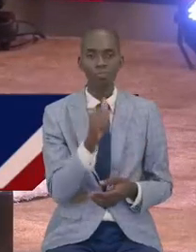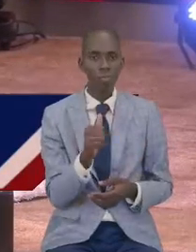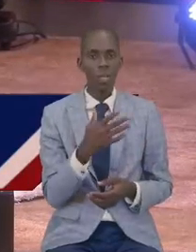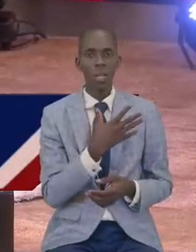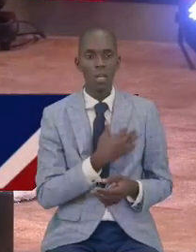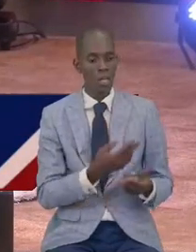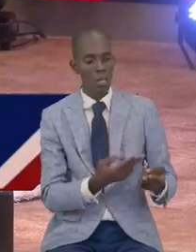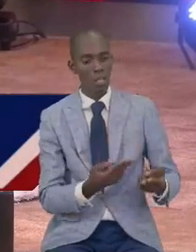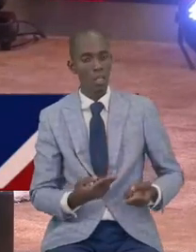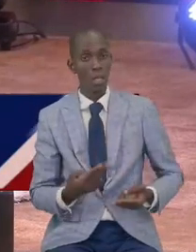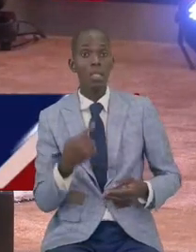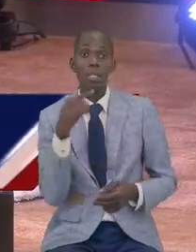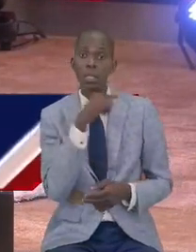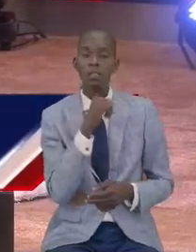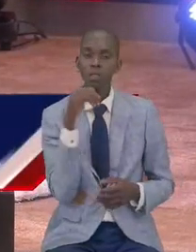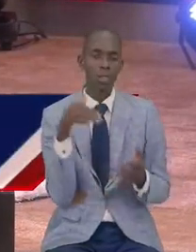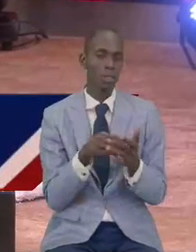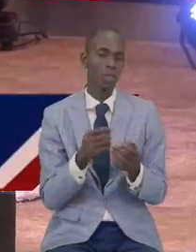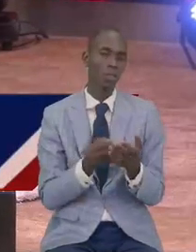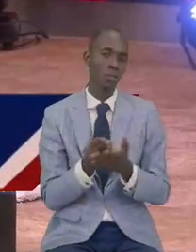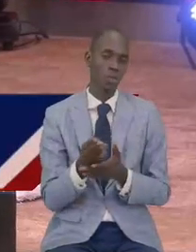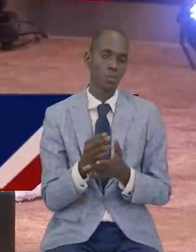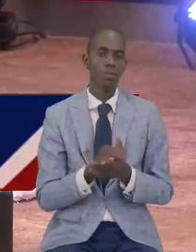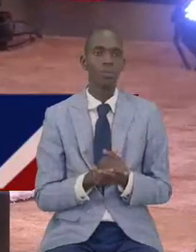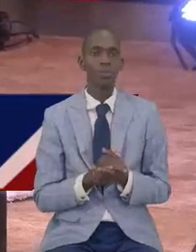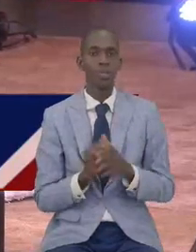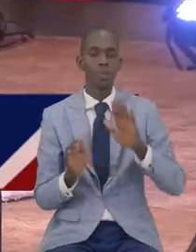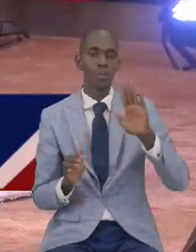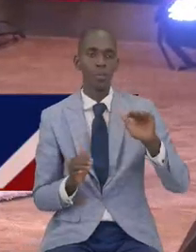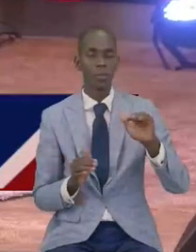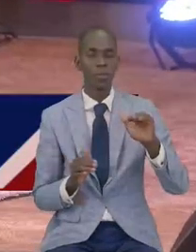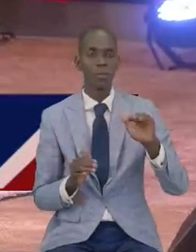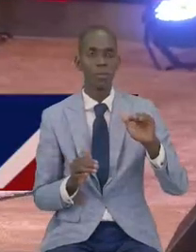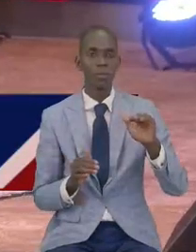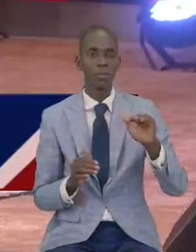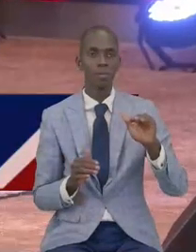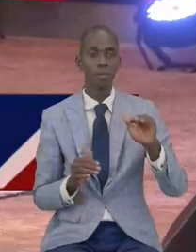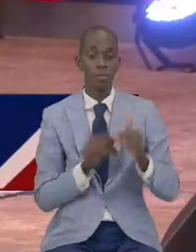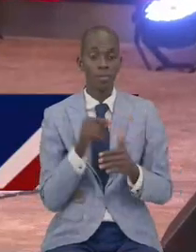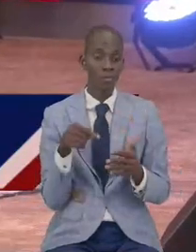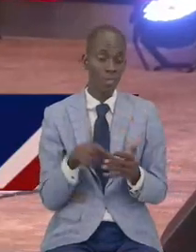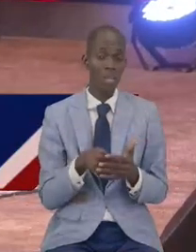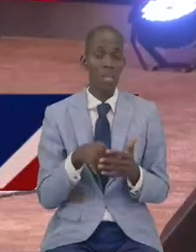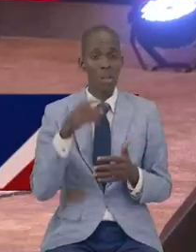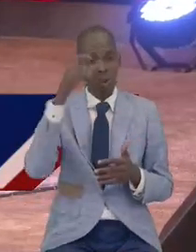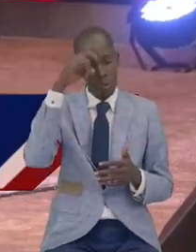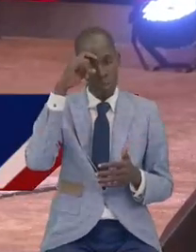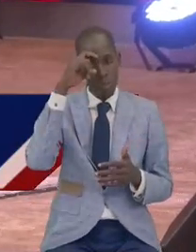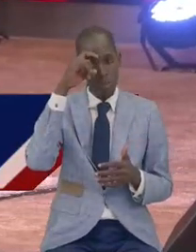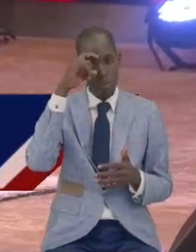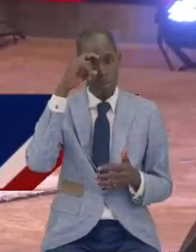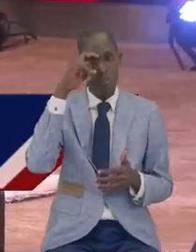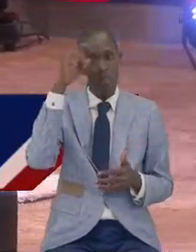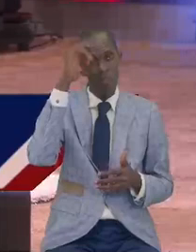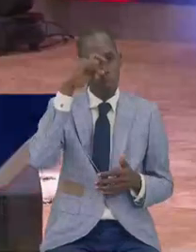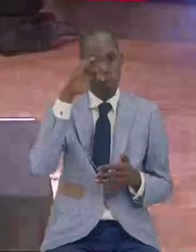Jacques 3, 14. Mais si vous avez dans votre cœur un zèle amer et un esprit de dispute, ne vous glorifiez pas et ne